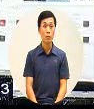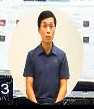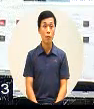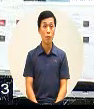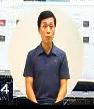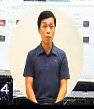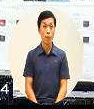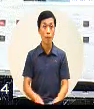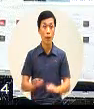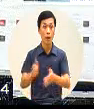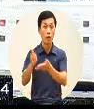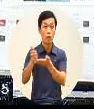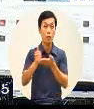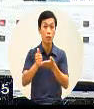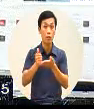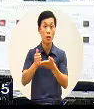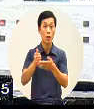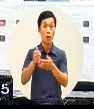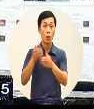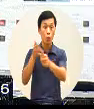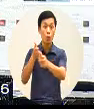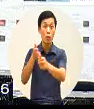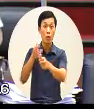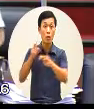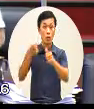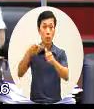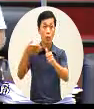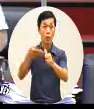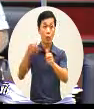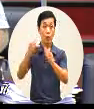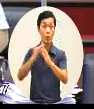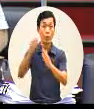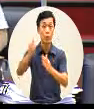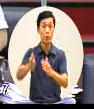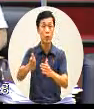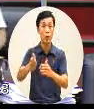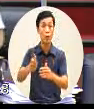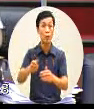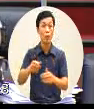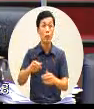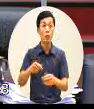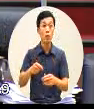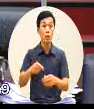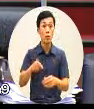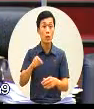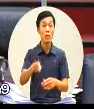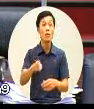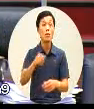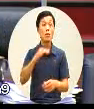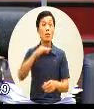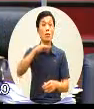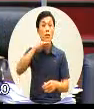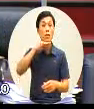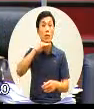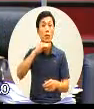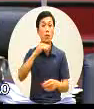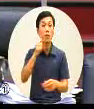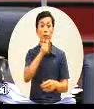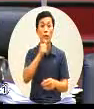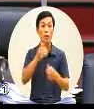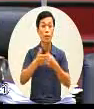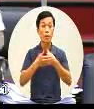首先啊，要请问咱教育局长啦哈，我入一时啊，你等来哈，翻译一下